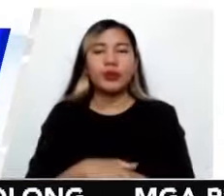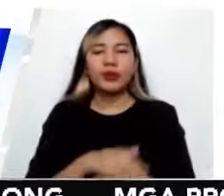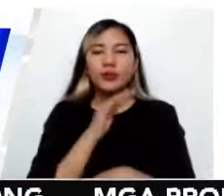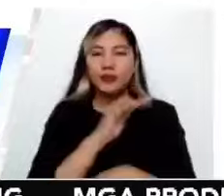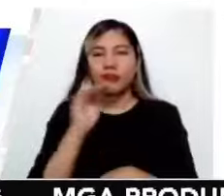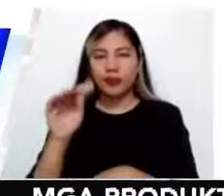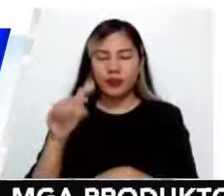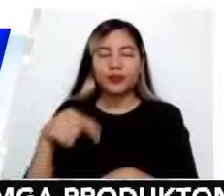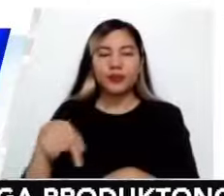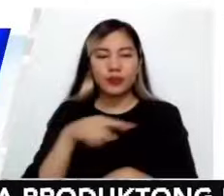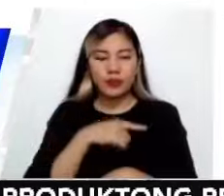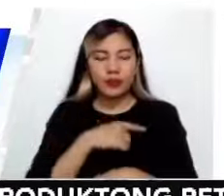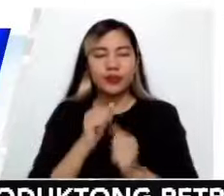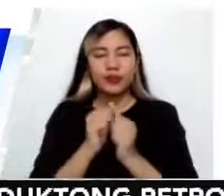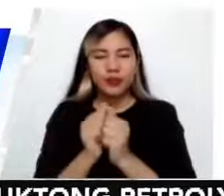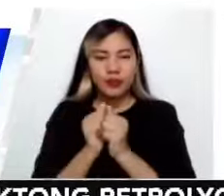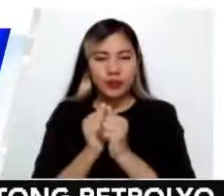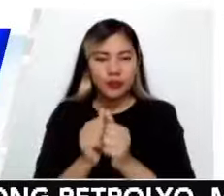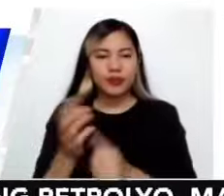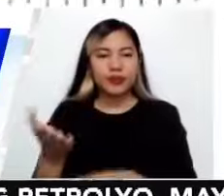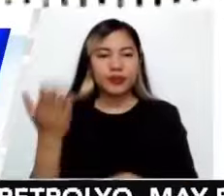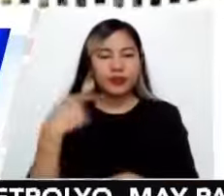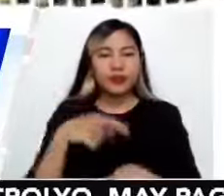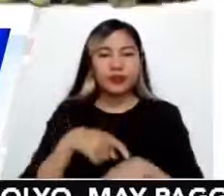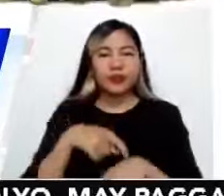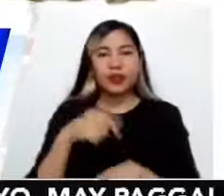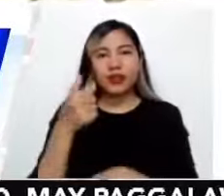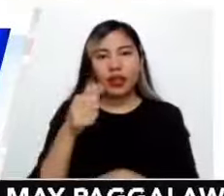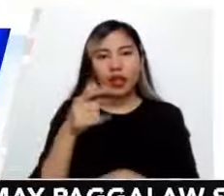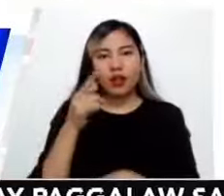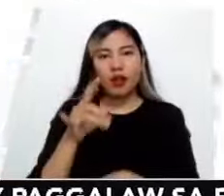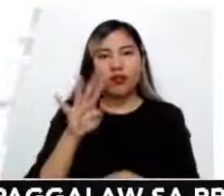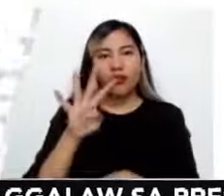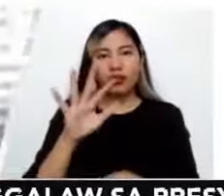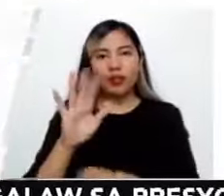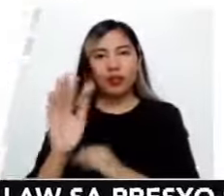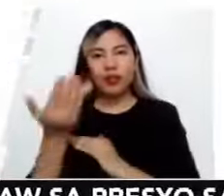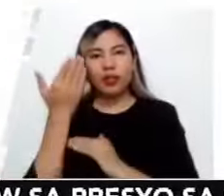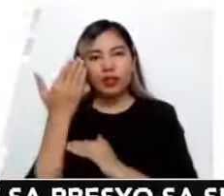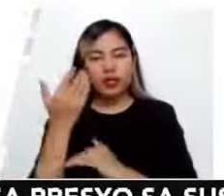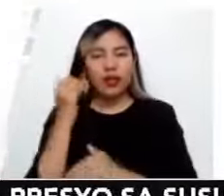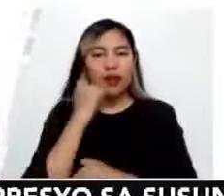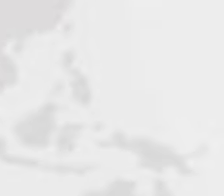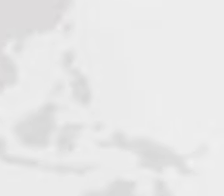nating tuklasin yan, 10:45 a.m. tuwing Sabado sa GMA Network.